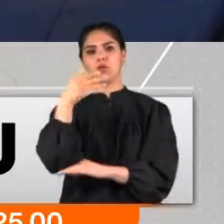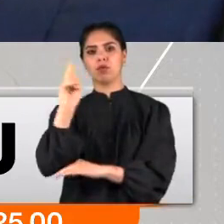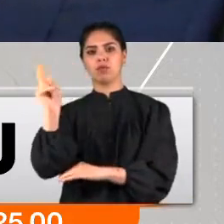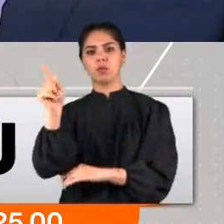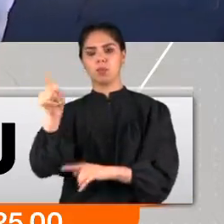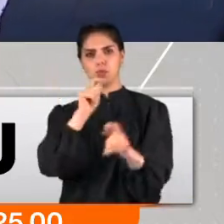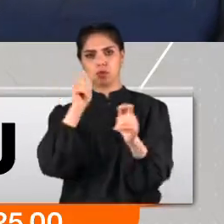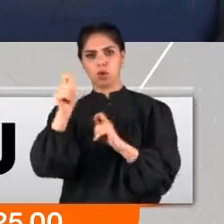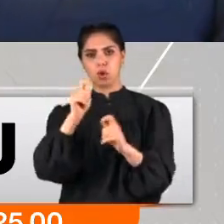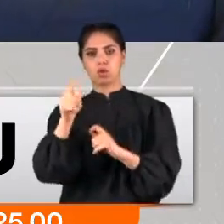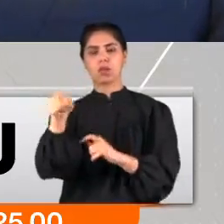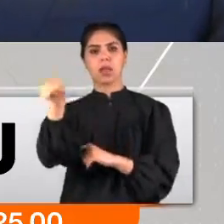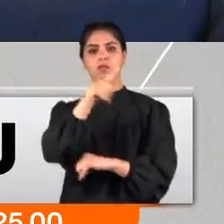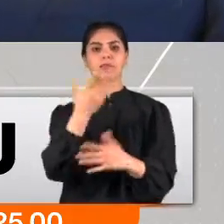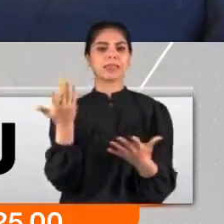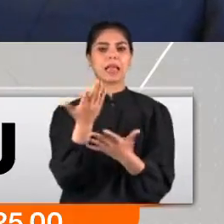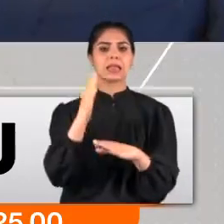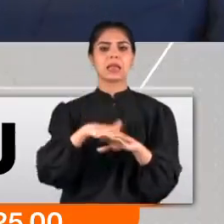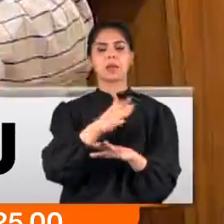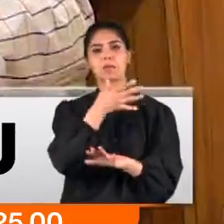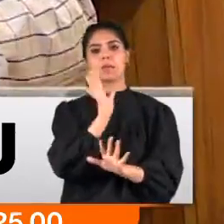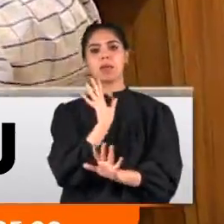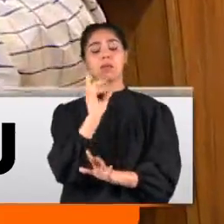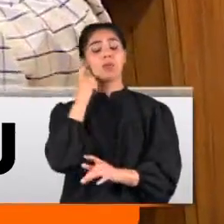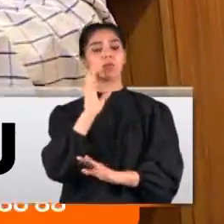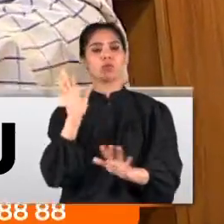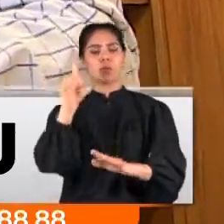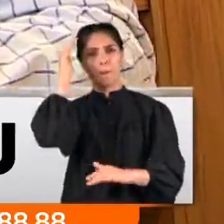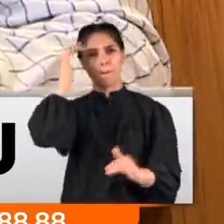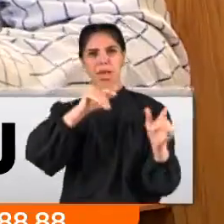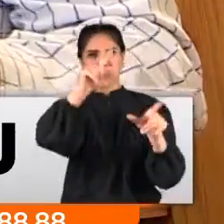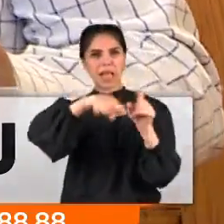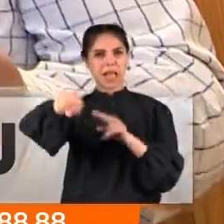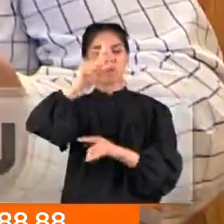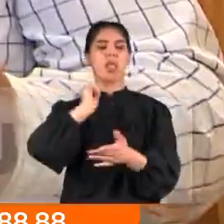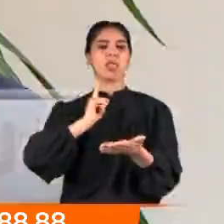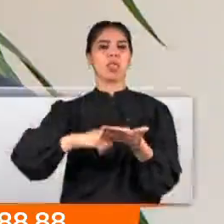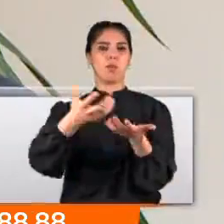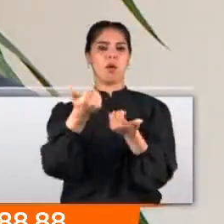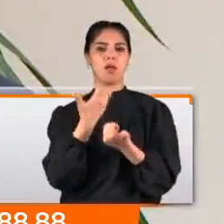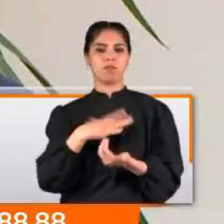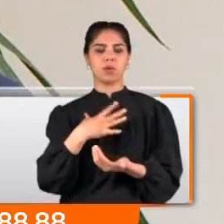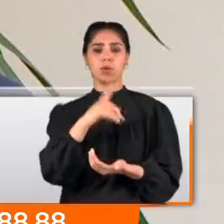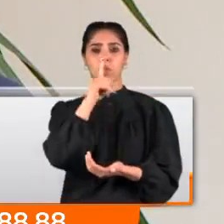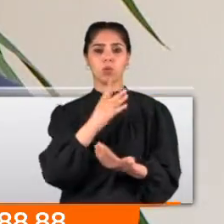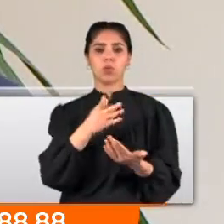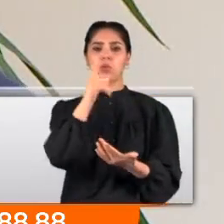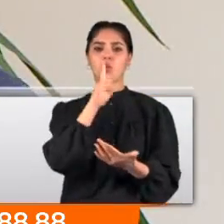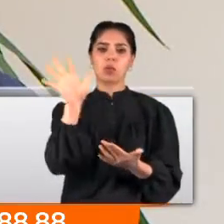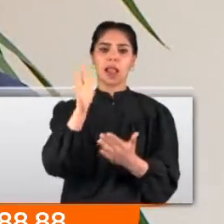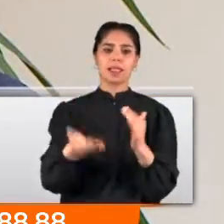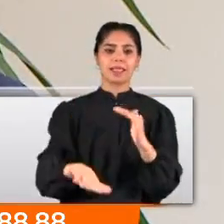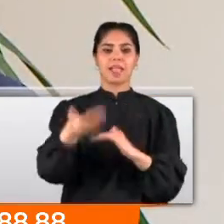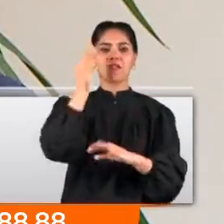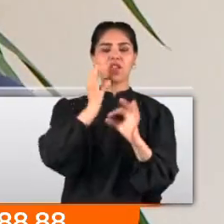Elbette bu sözleşmeleri geçerli bir şekilde nasıl yapılacağını bilmediği düşünmemiz mağdurlar Şimdi sadece tapularını almak istiyor 100'den fazla 150'den fazla